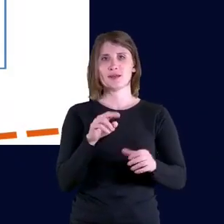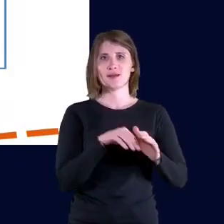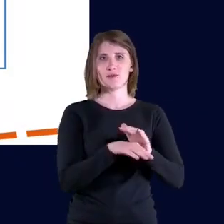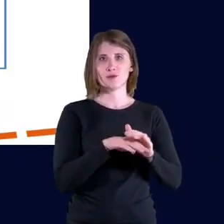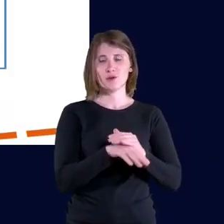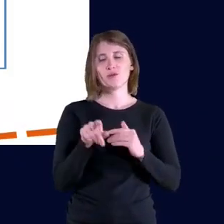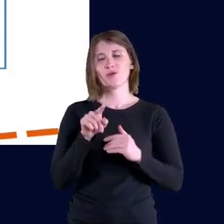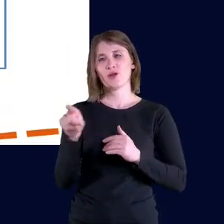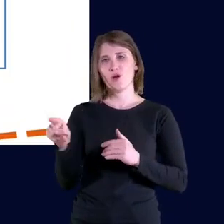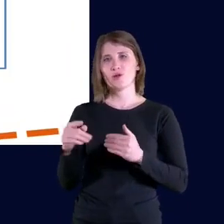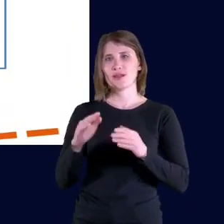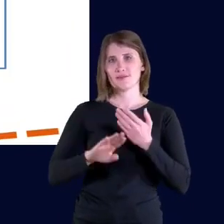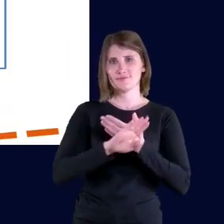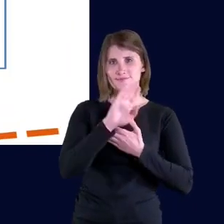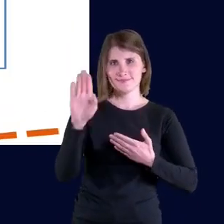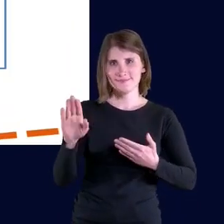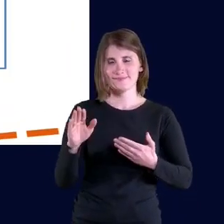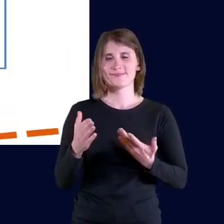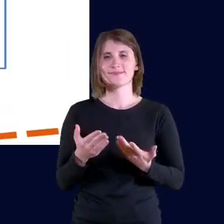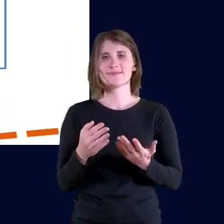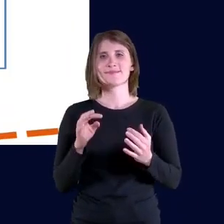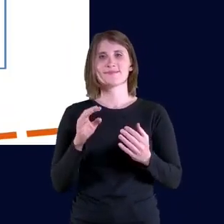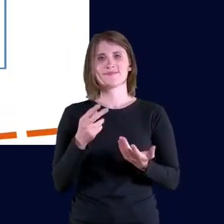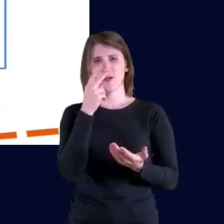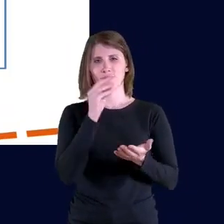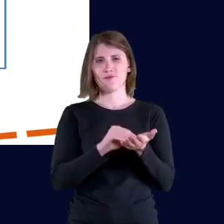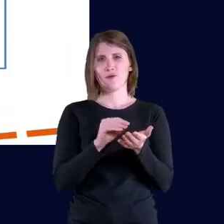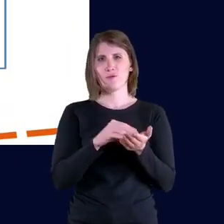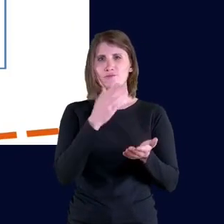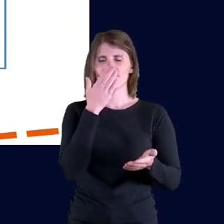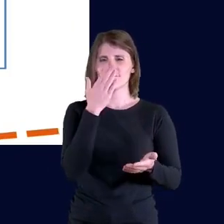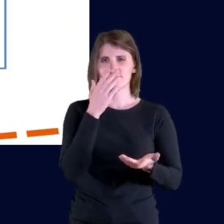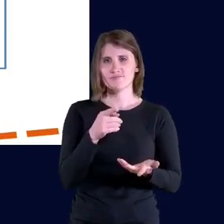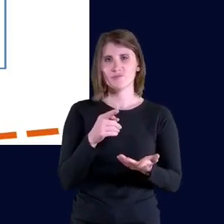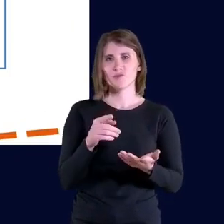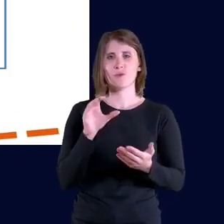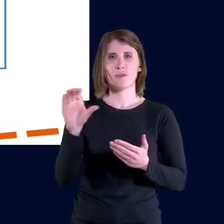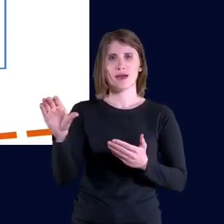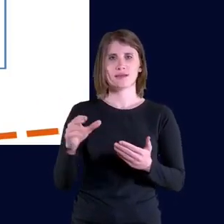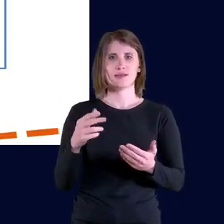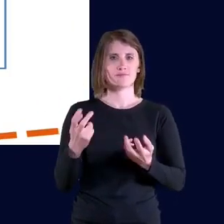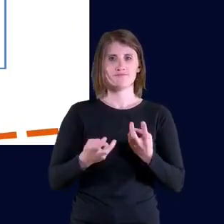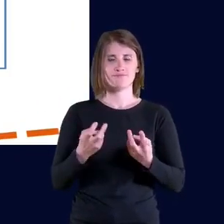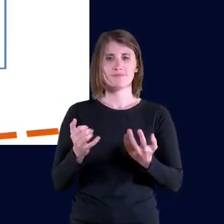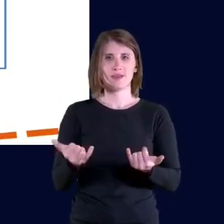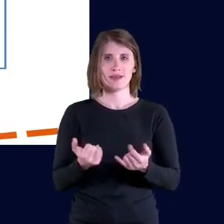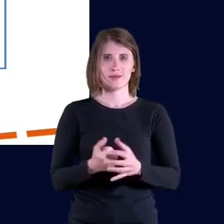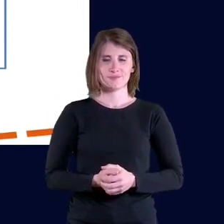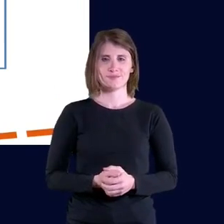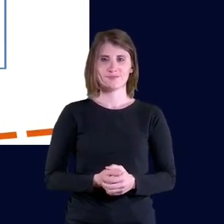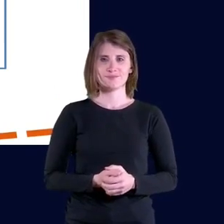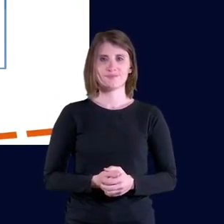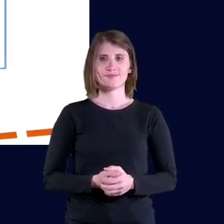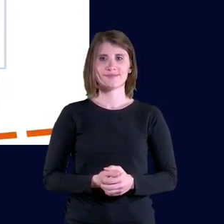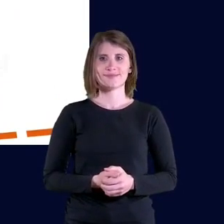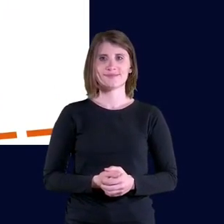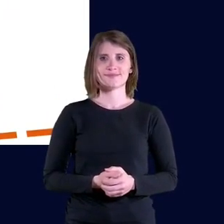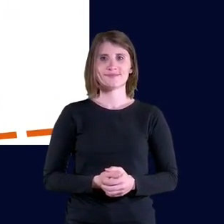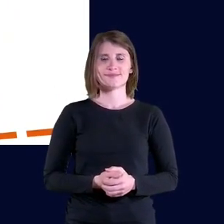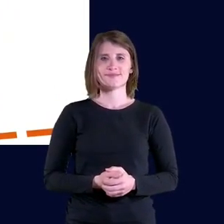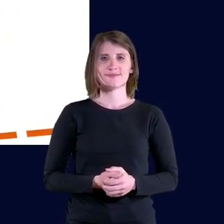zaprezentuję teraz państwu praktyczną stronę wykorzystania naszego serwisu ja poproszę kolejny